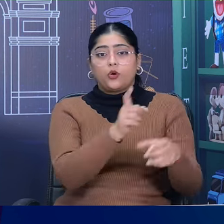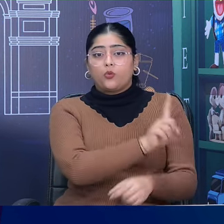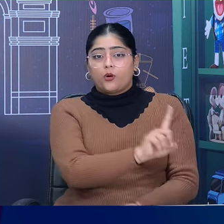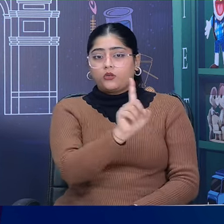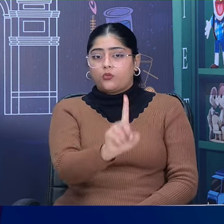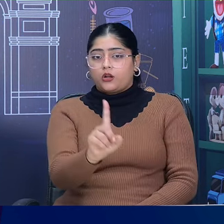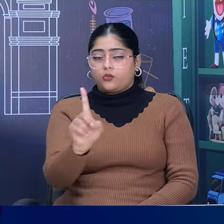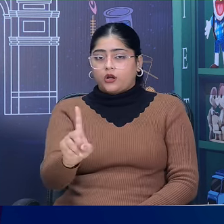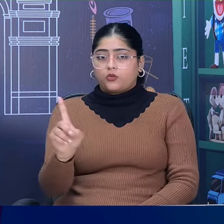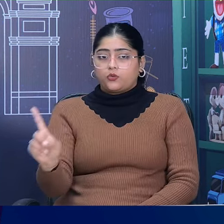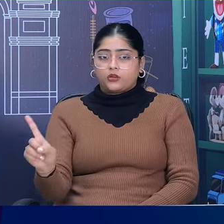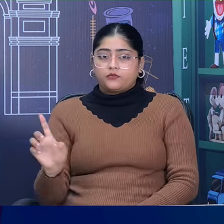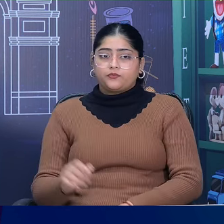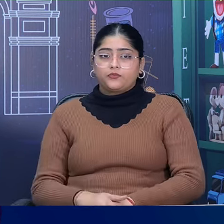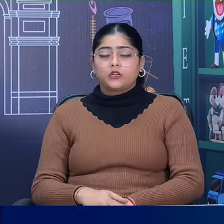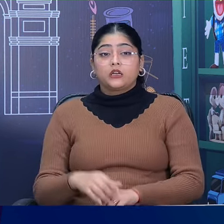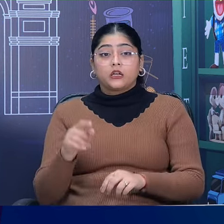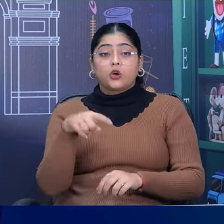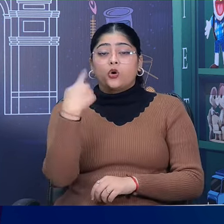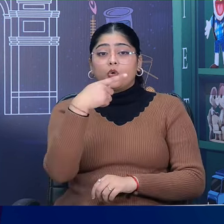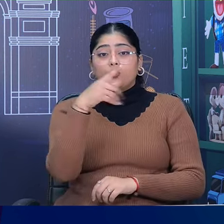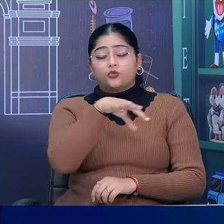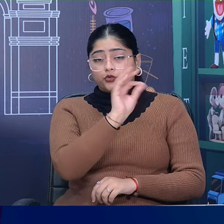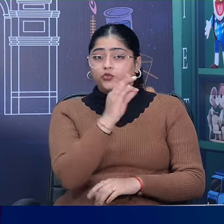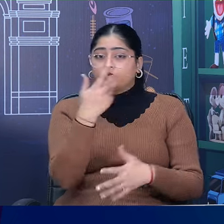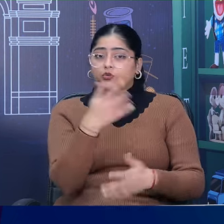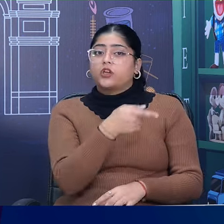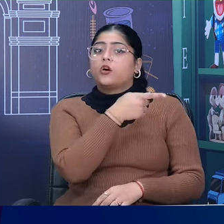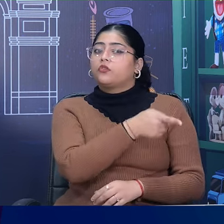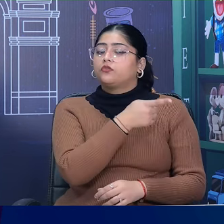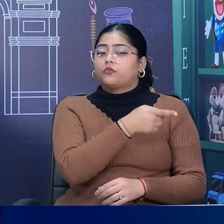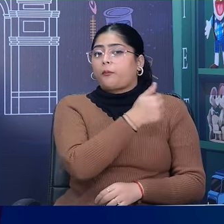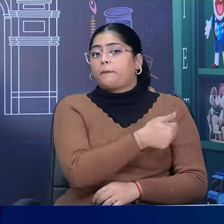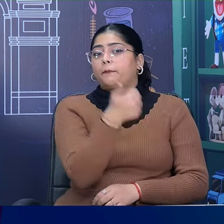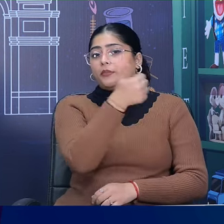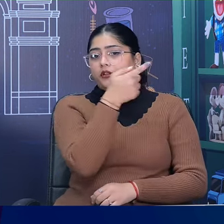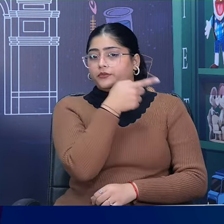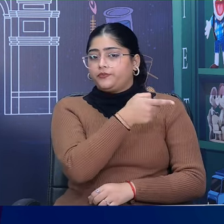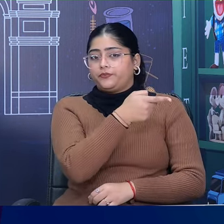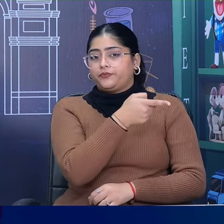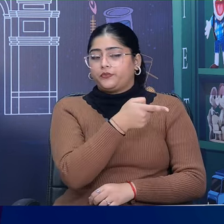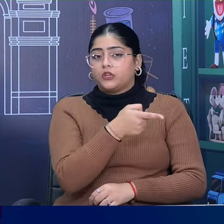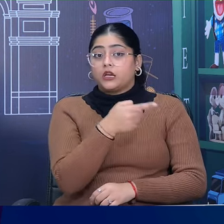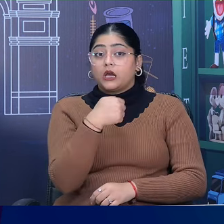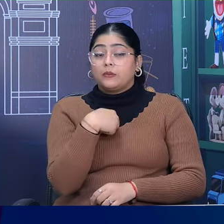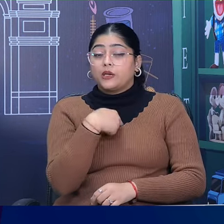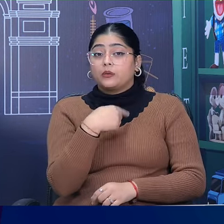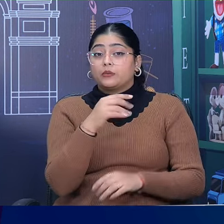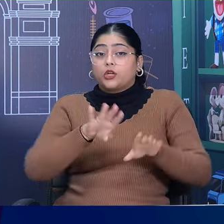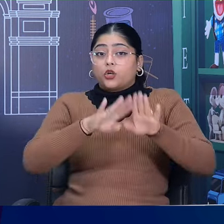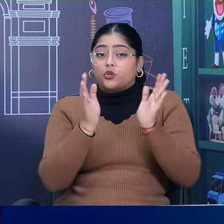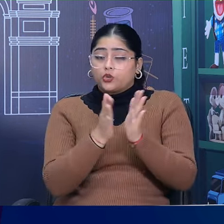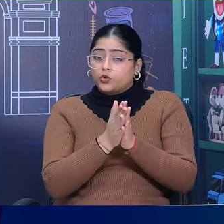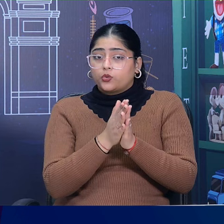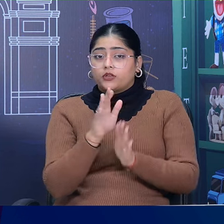पांच बच्चों के ग्रुप ने चुना हम वह कहलाएगा पंच ठीक है अब यहां पर हमारे पास कितने पंच हो गए अ